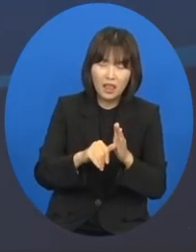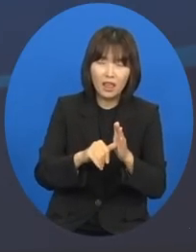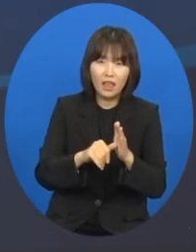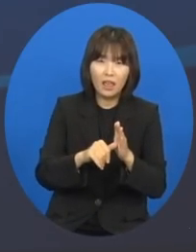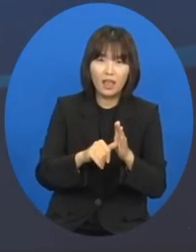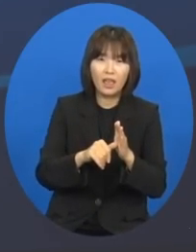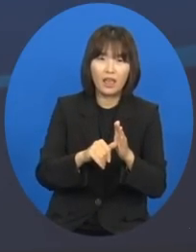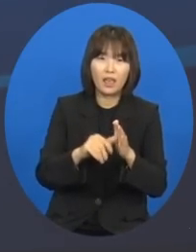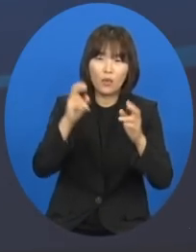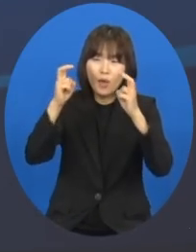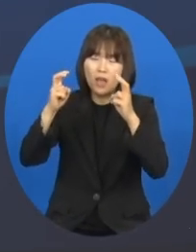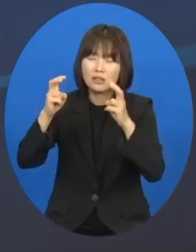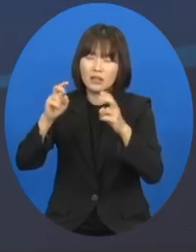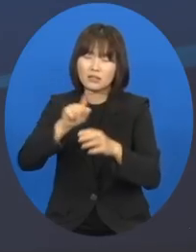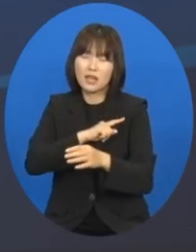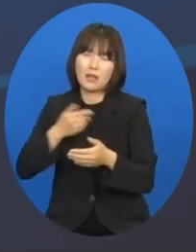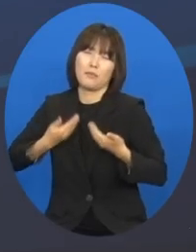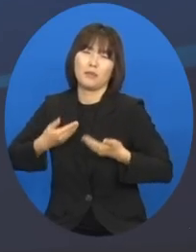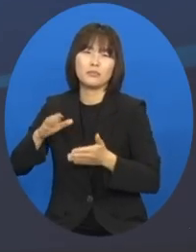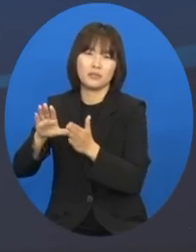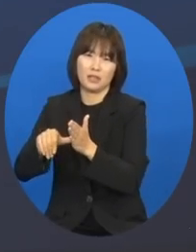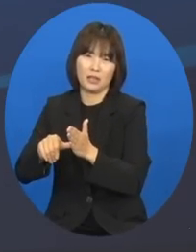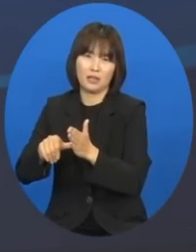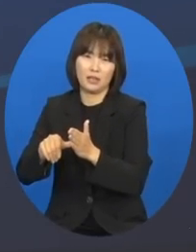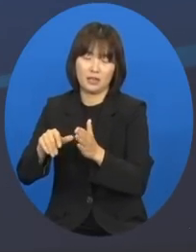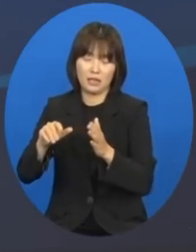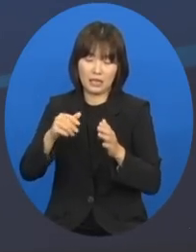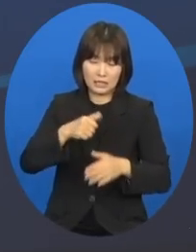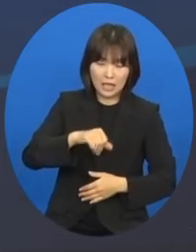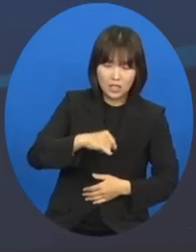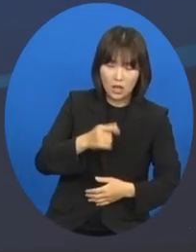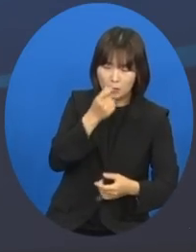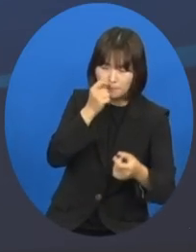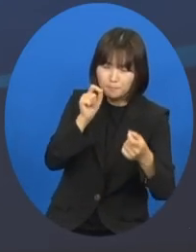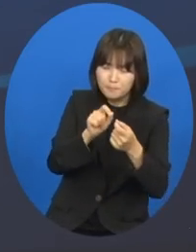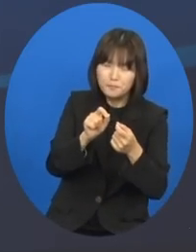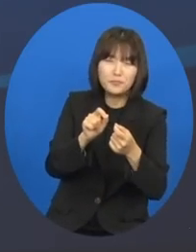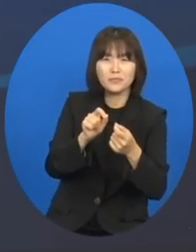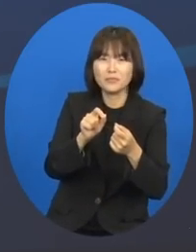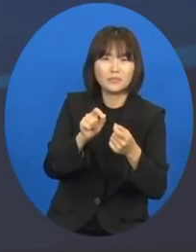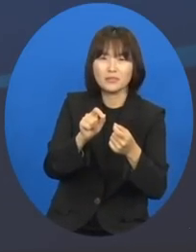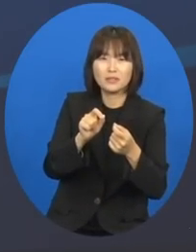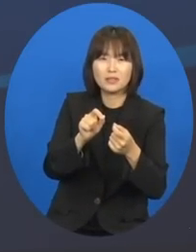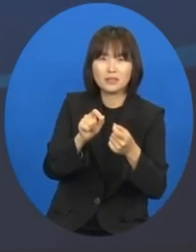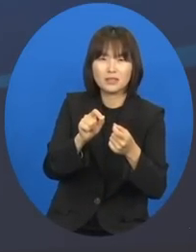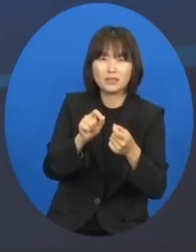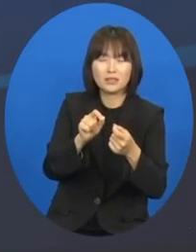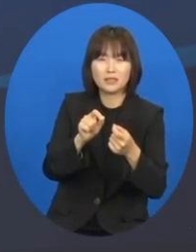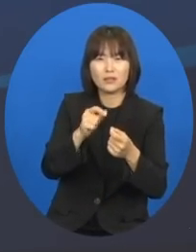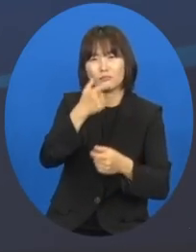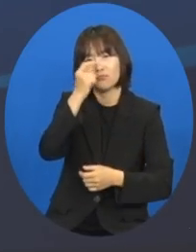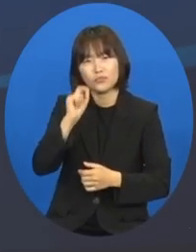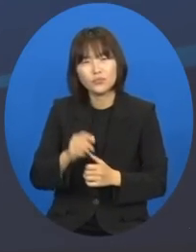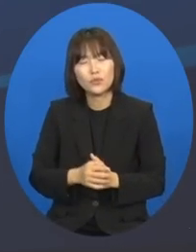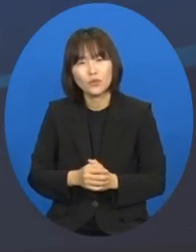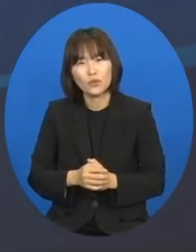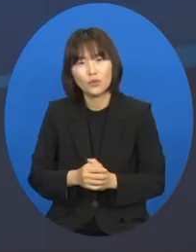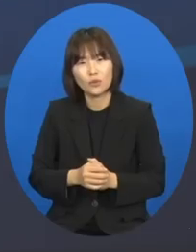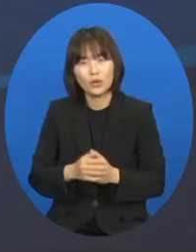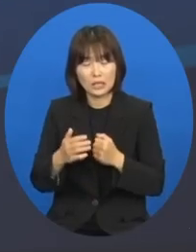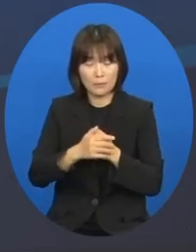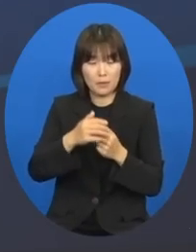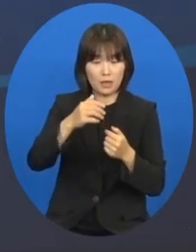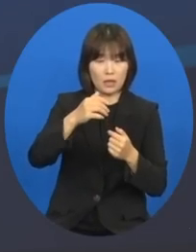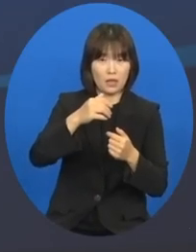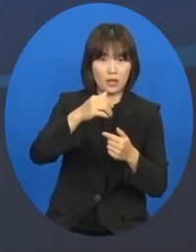아이랑 친밀감을 잘 형성하지 못했어요 게다가 첫째 아이는 부모가 어떻게 키울 줄 모르니까 이거 하지 마라